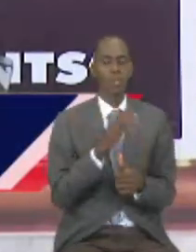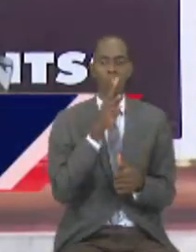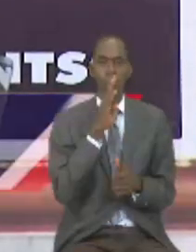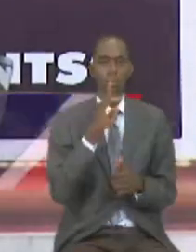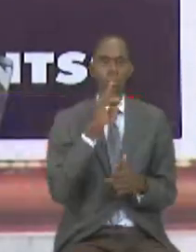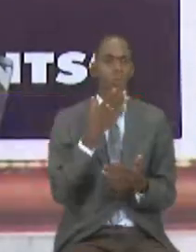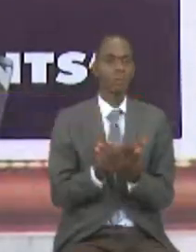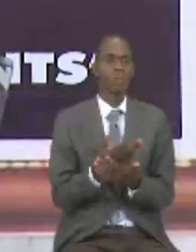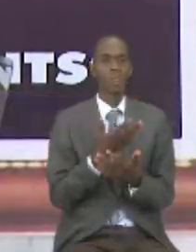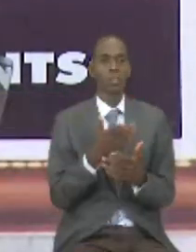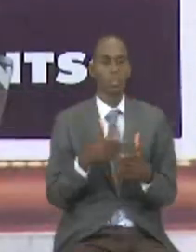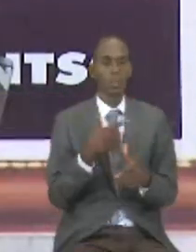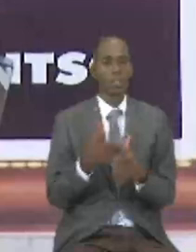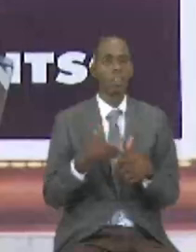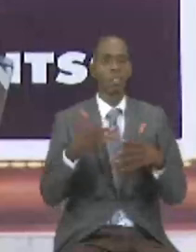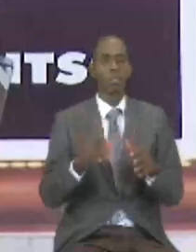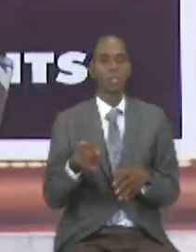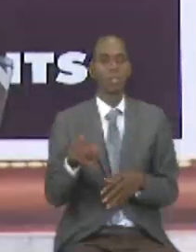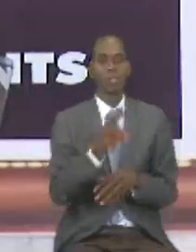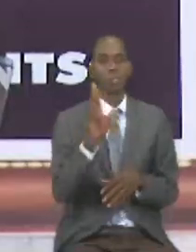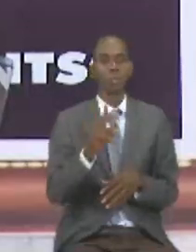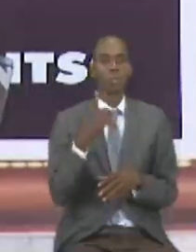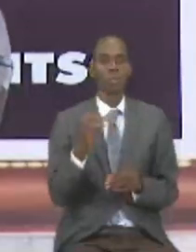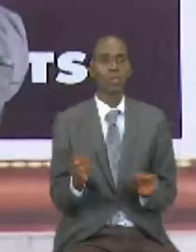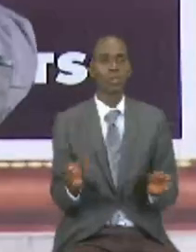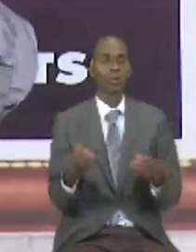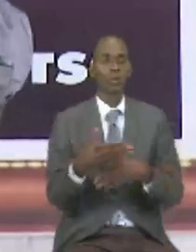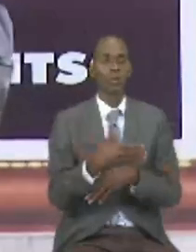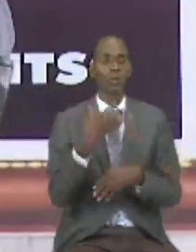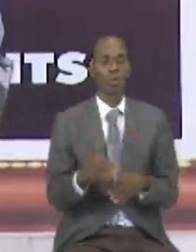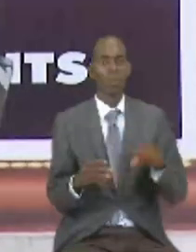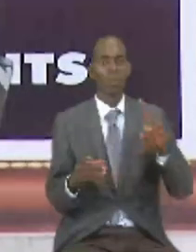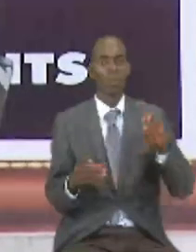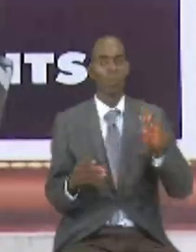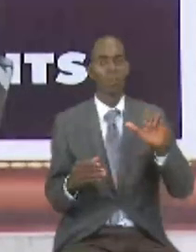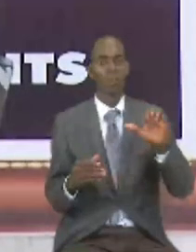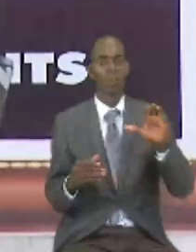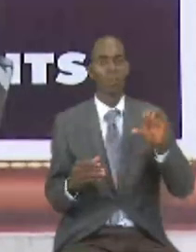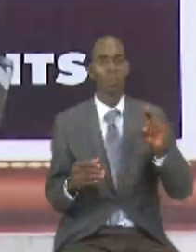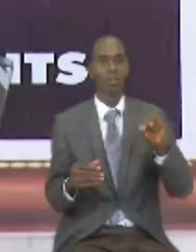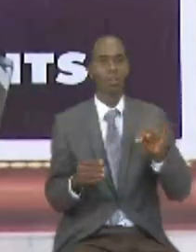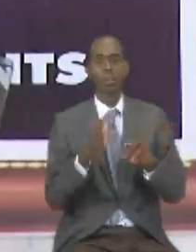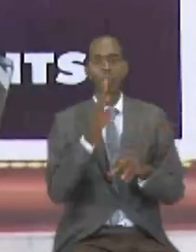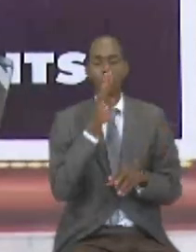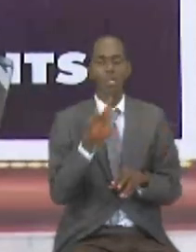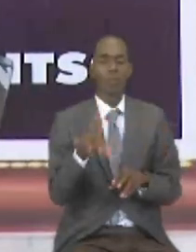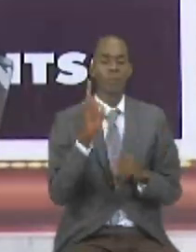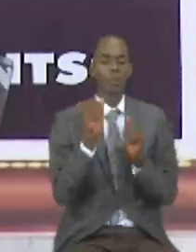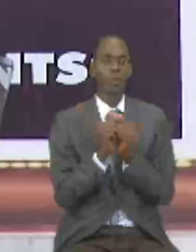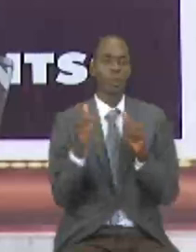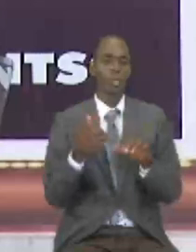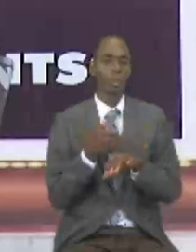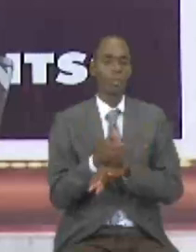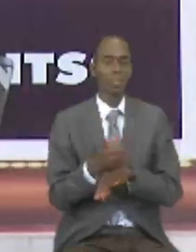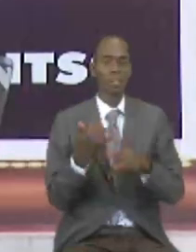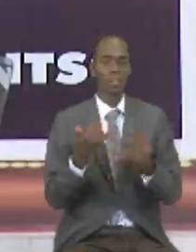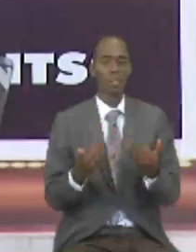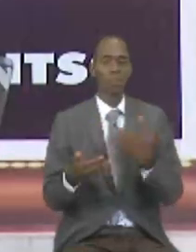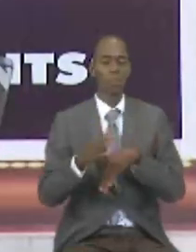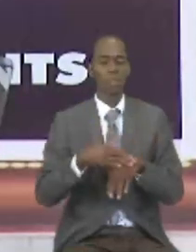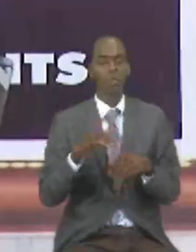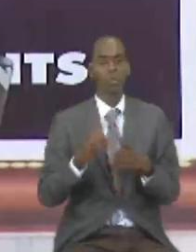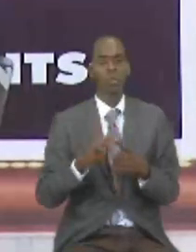d'abord et qu'ils exercent ensuite leur ministère s'ils sont sans reproche. On retourne